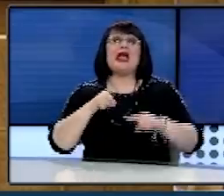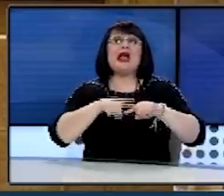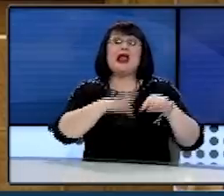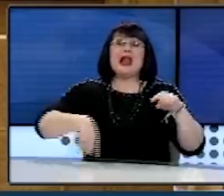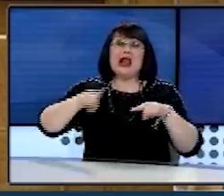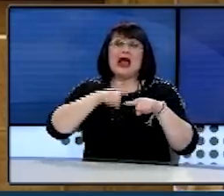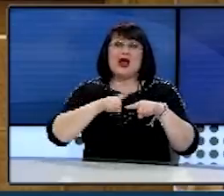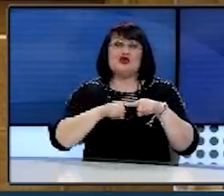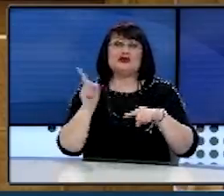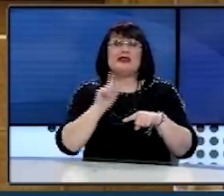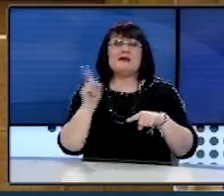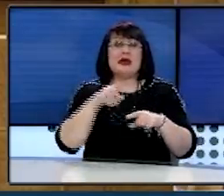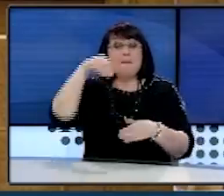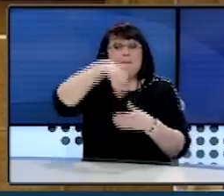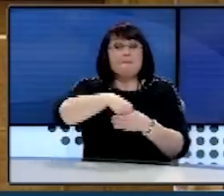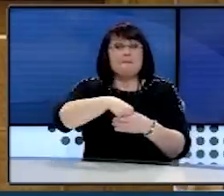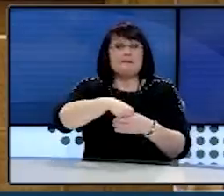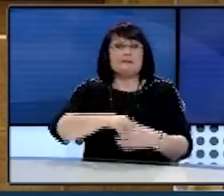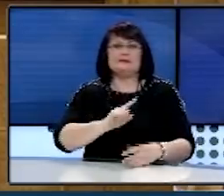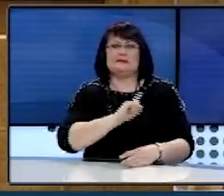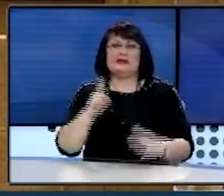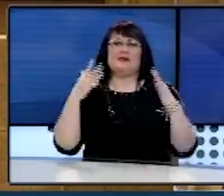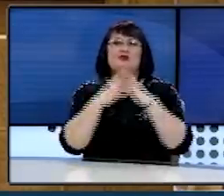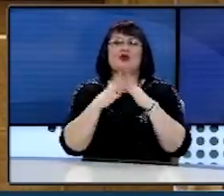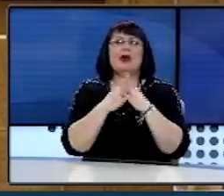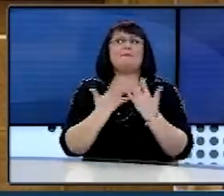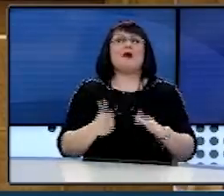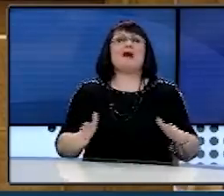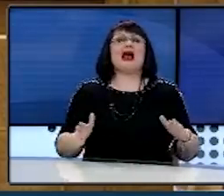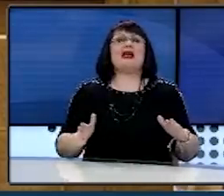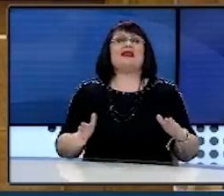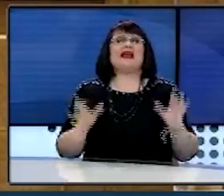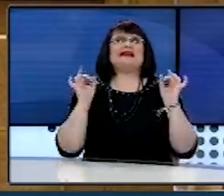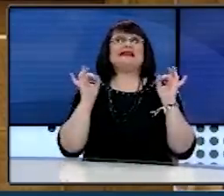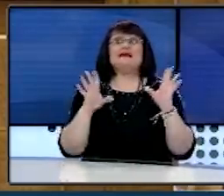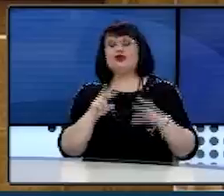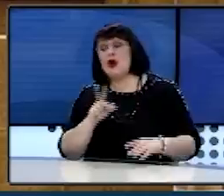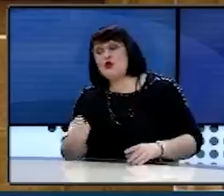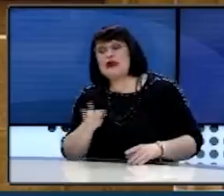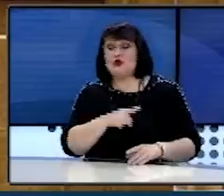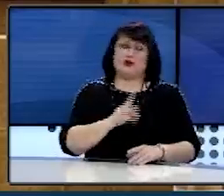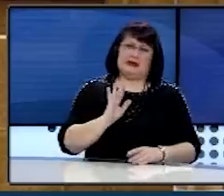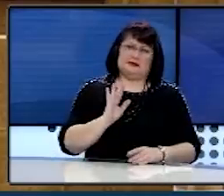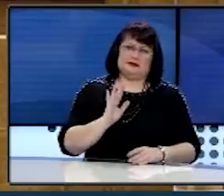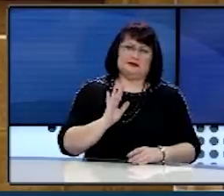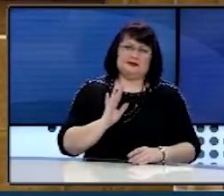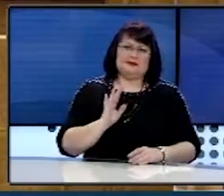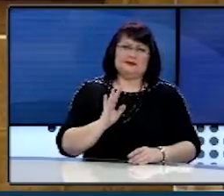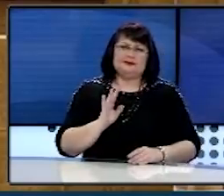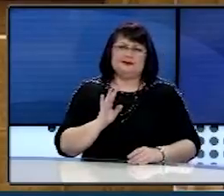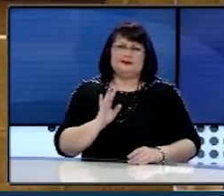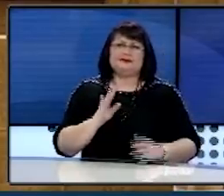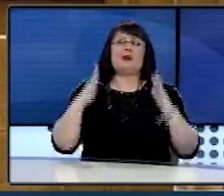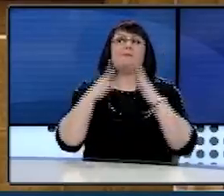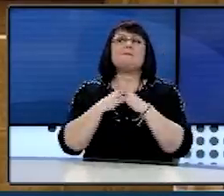λαός δεν πρέπει να πέσει στη λούμπα καμιάς πολεμικής προπαγάνδας, καμιάς πλευράς. Γιατί απλά